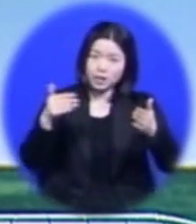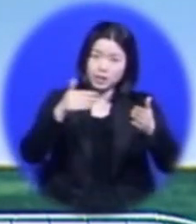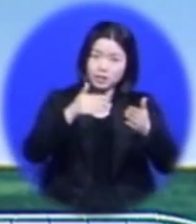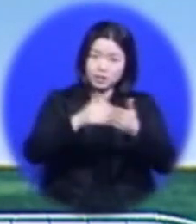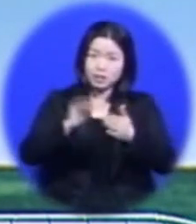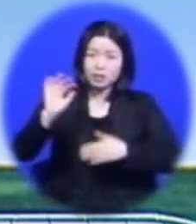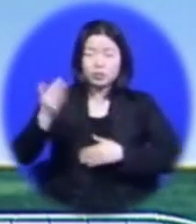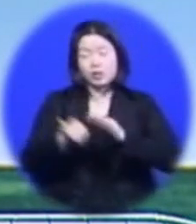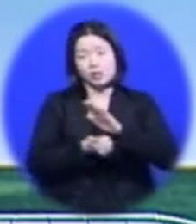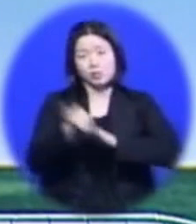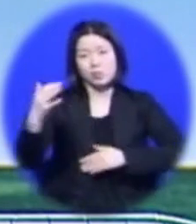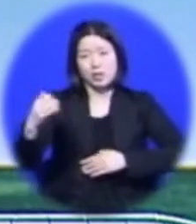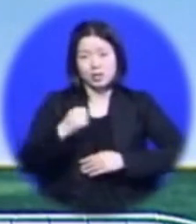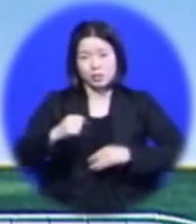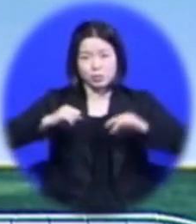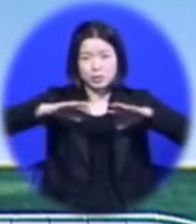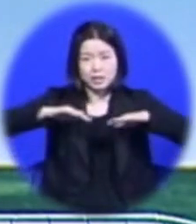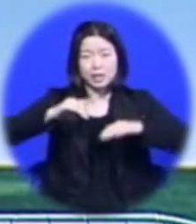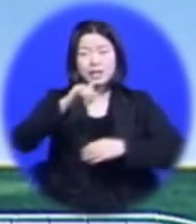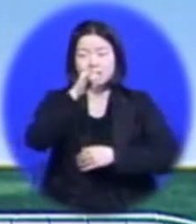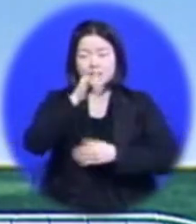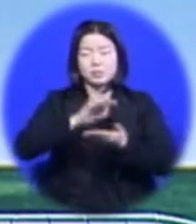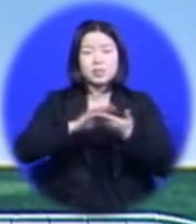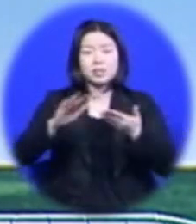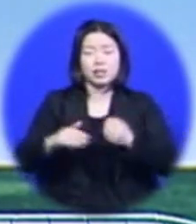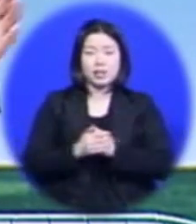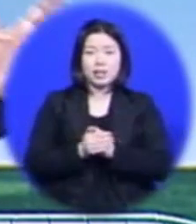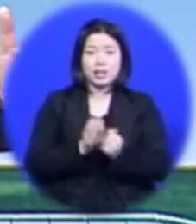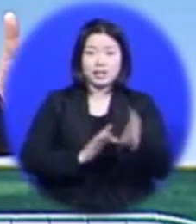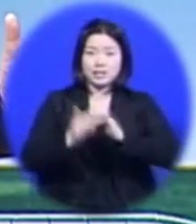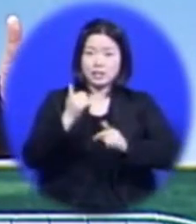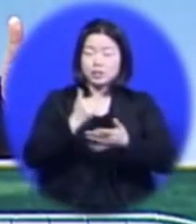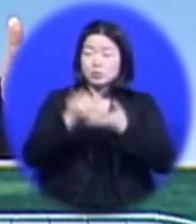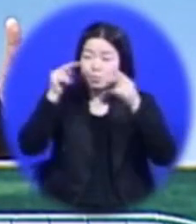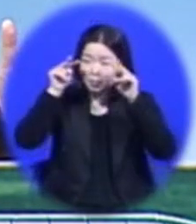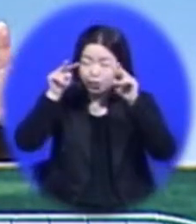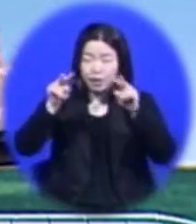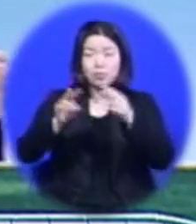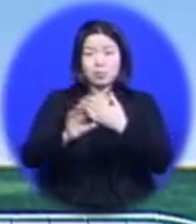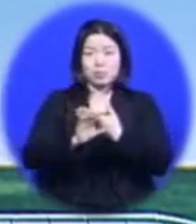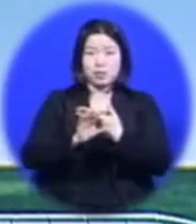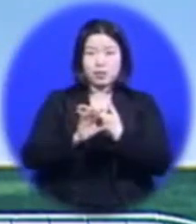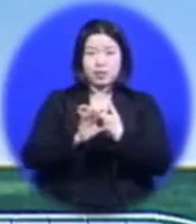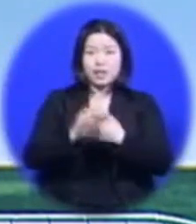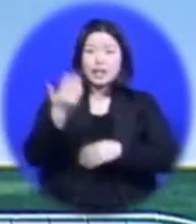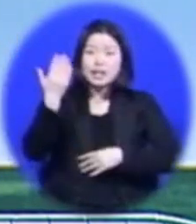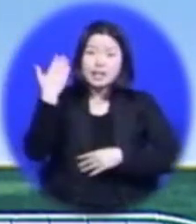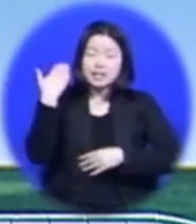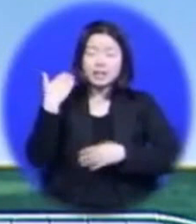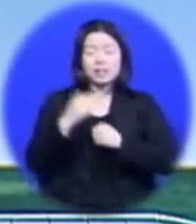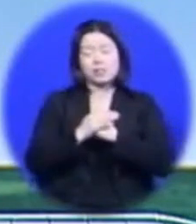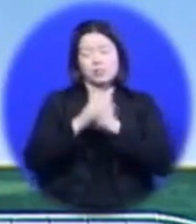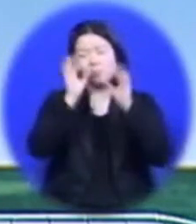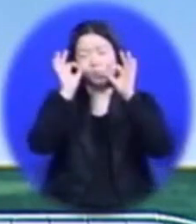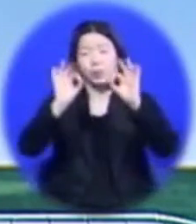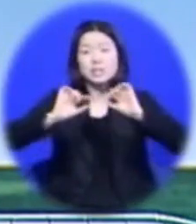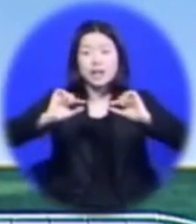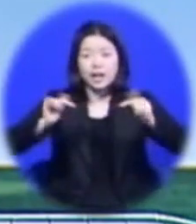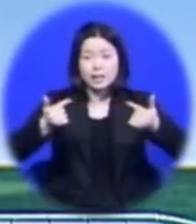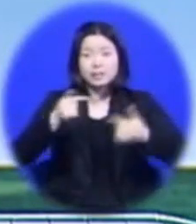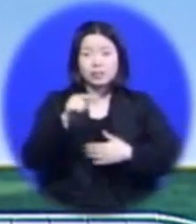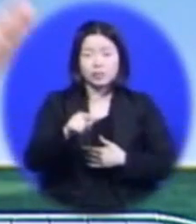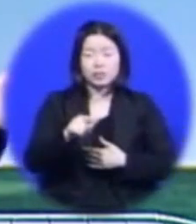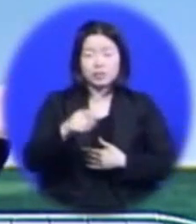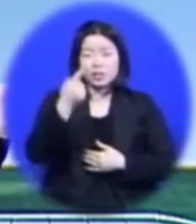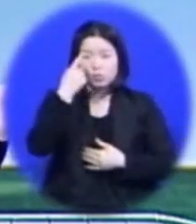품고 자랑을 합니다. 예수님을 바라보게 되면 전에는 전혀 안 보이던 것이